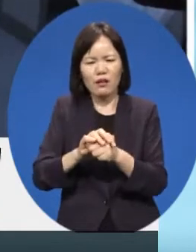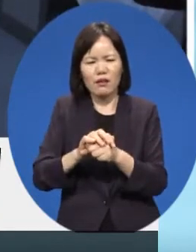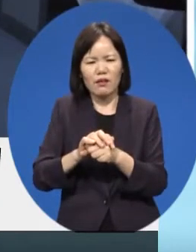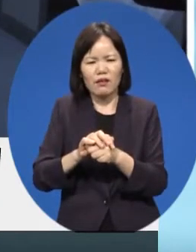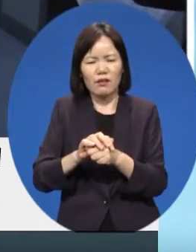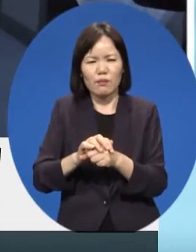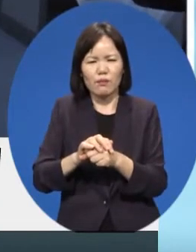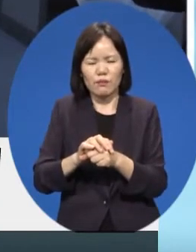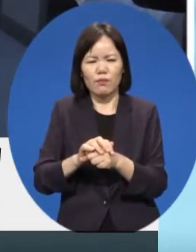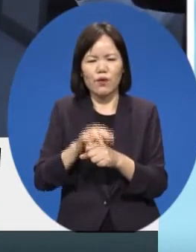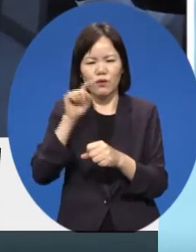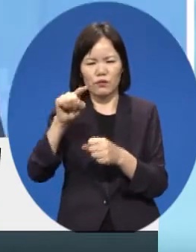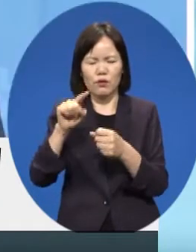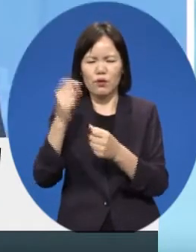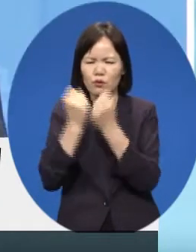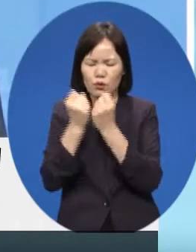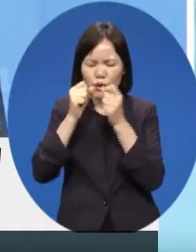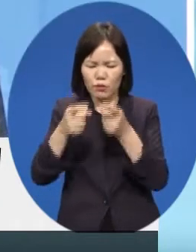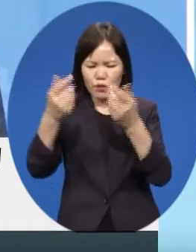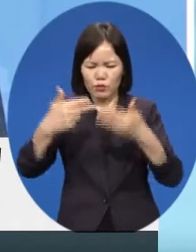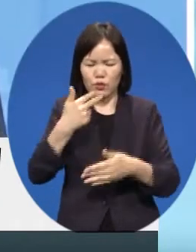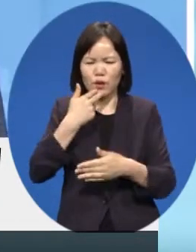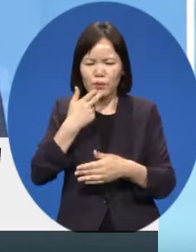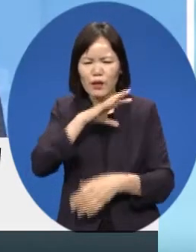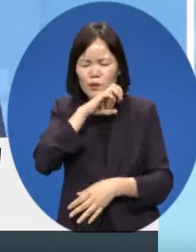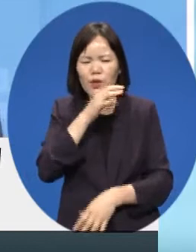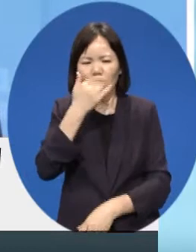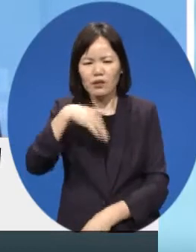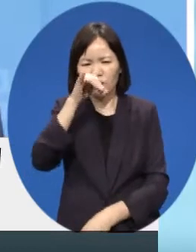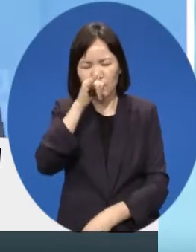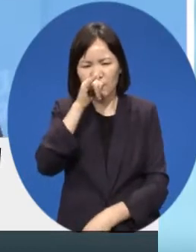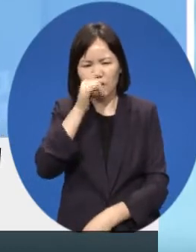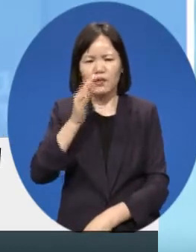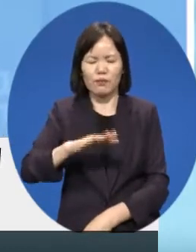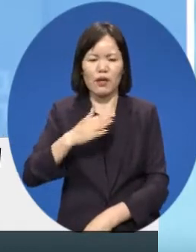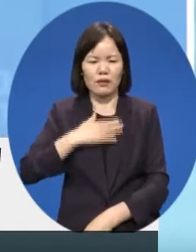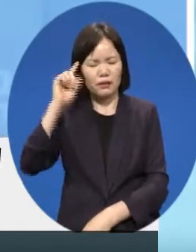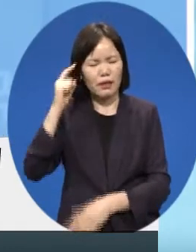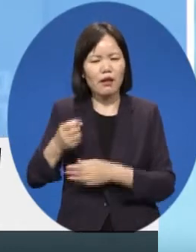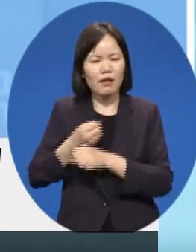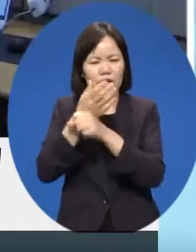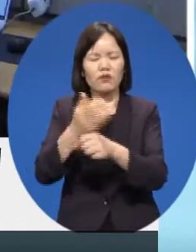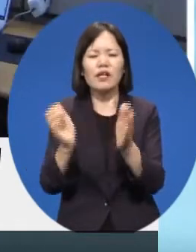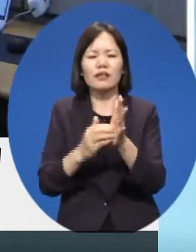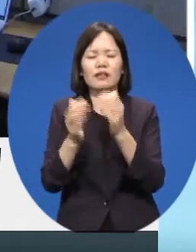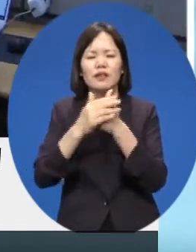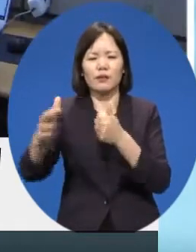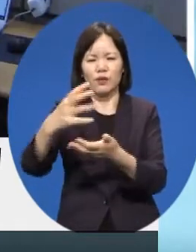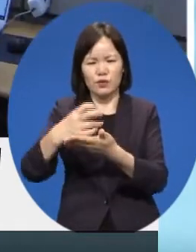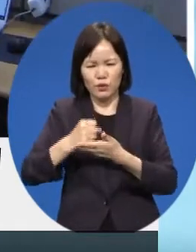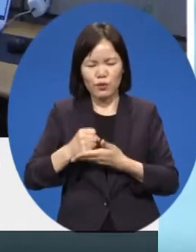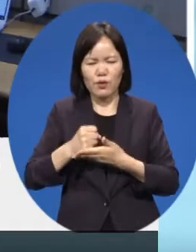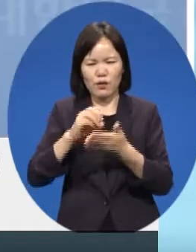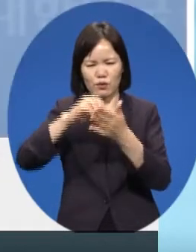성명을 뒤에도 안주고 이럴 수 있냐 라고 뭐 그렇게 얘기할 수 있다고 저는 봅니다 충분히 그건 이미 얘기가 됐어요 본인의 의사는 전달 됐으니 이제는 수용하는 면을 보이고